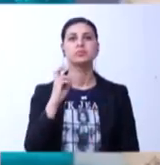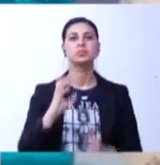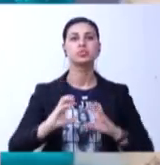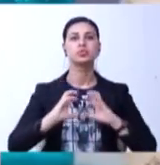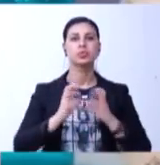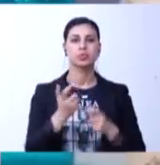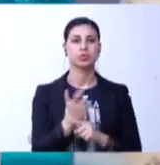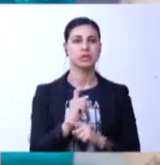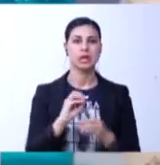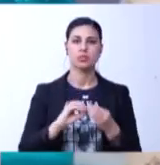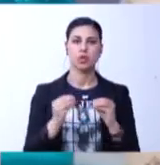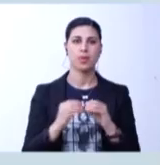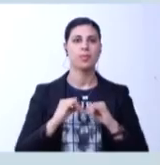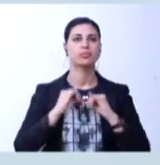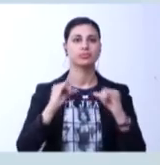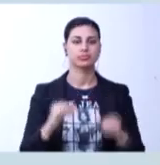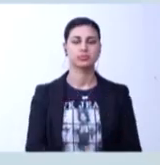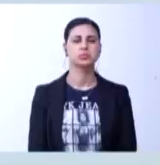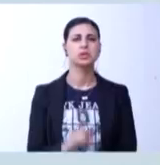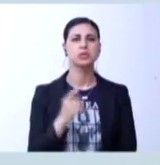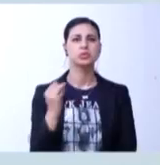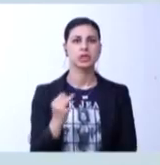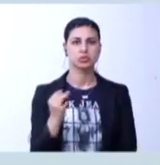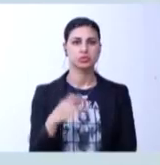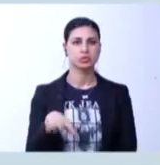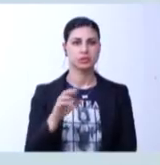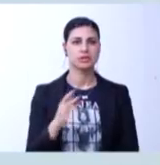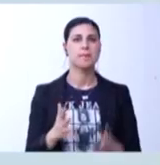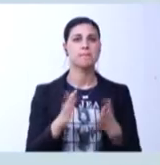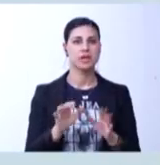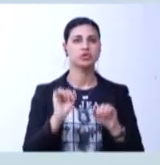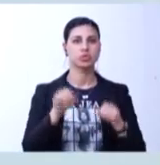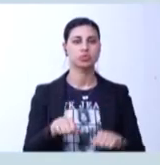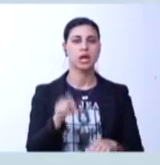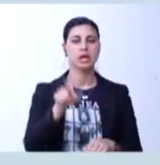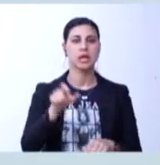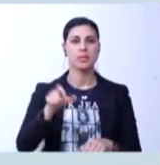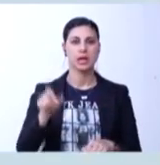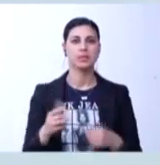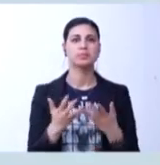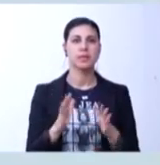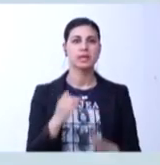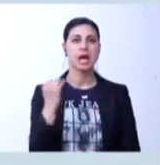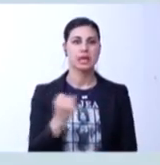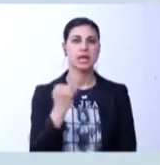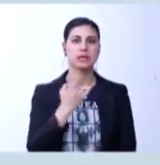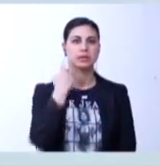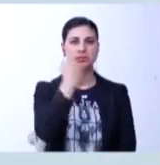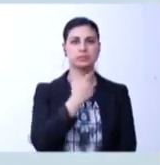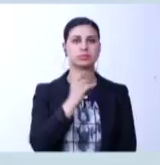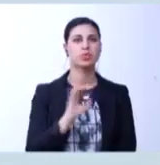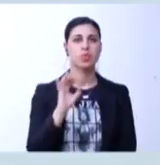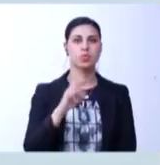პრობლემა ძალიან აქტუალურია. ორთოდონტია განვითარდა, მეტი რესურსები გაჩნდა, ადამიანებს მეტად